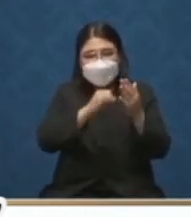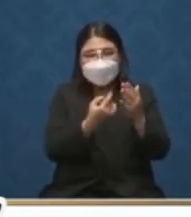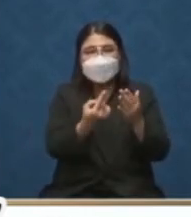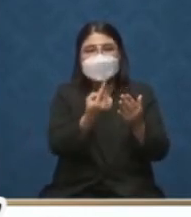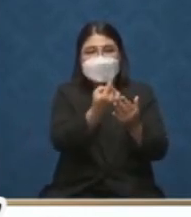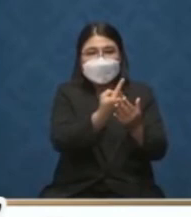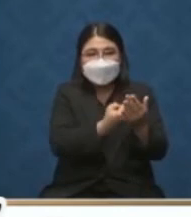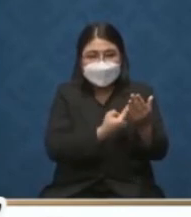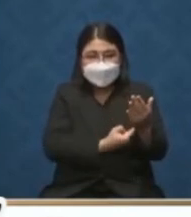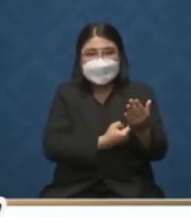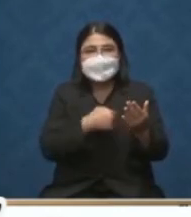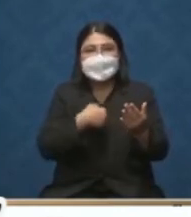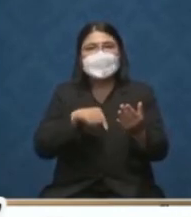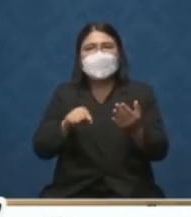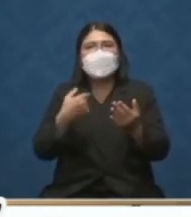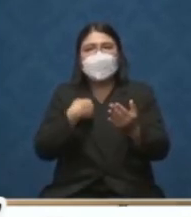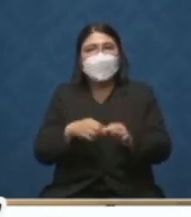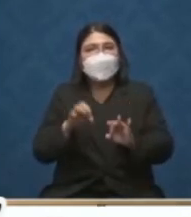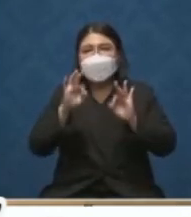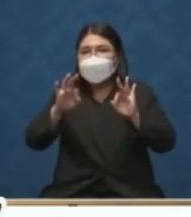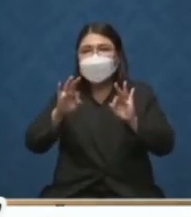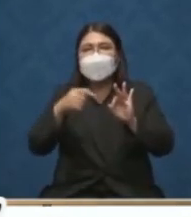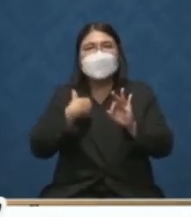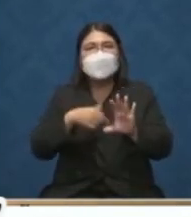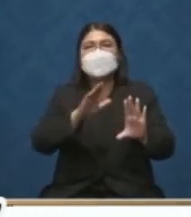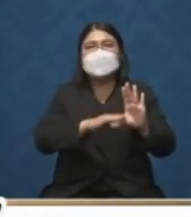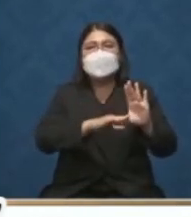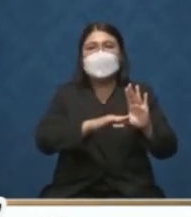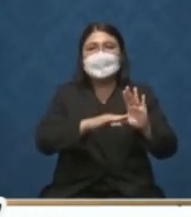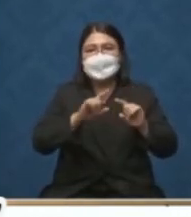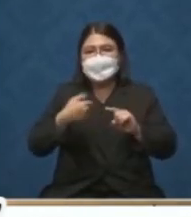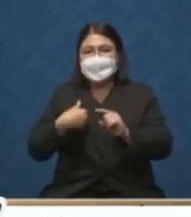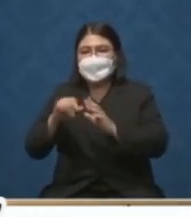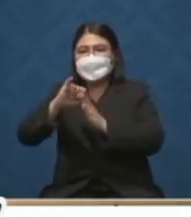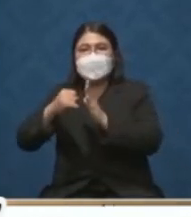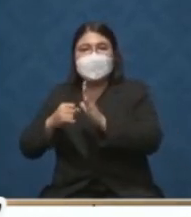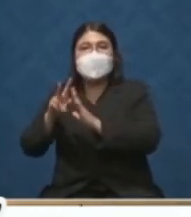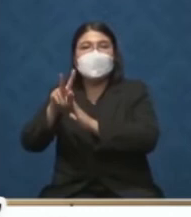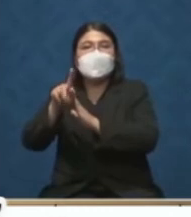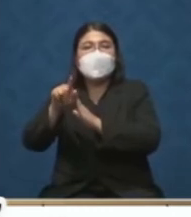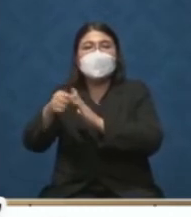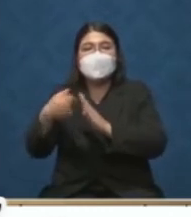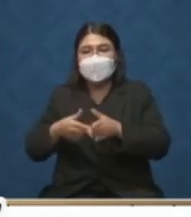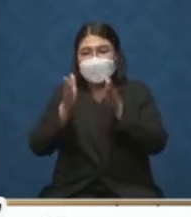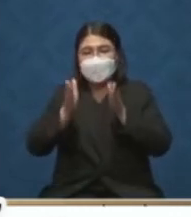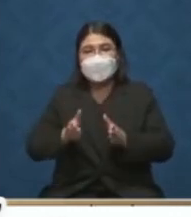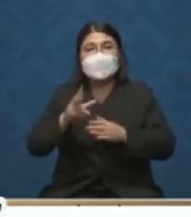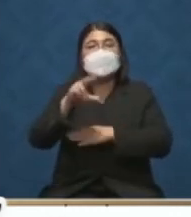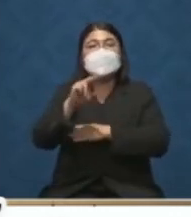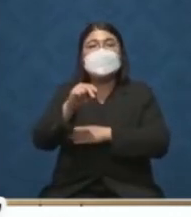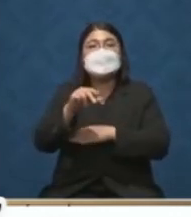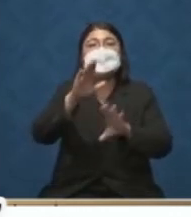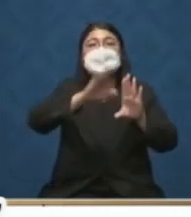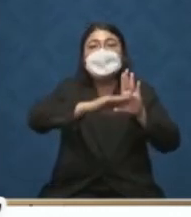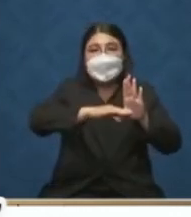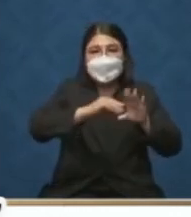สภาปฏิรูปแห่งชาติหรือสปช.คัดเลือกจากจังหวัดละ1คนผมก็ไม่ลังเล